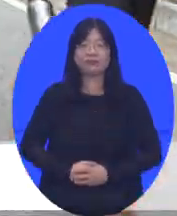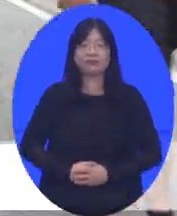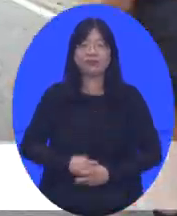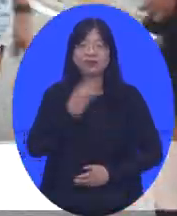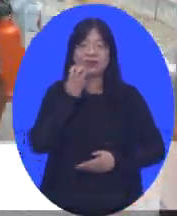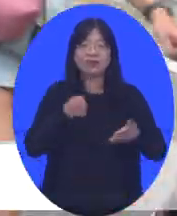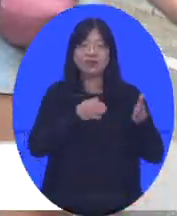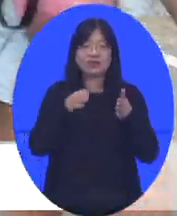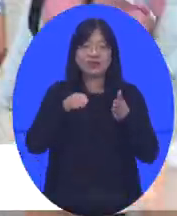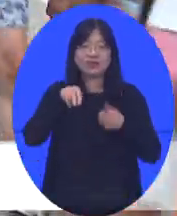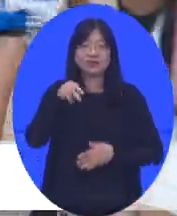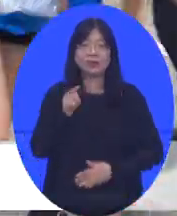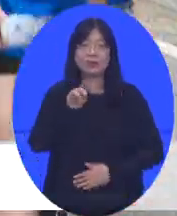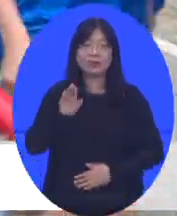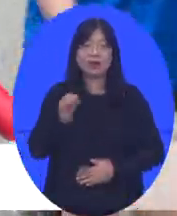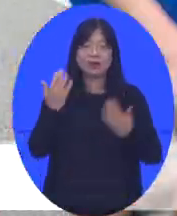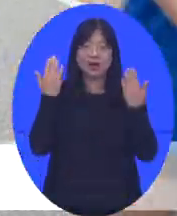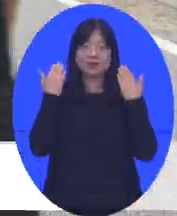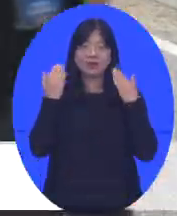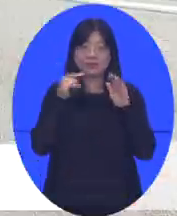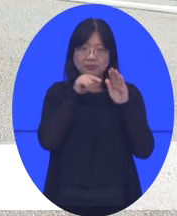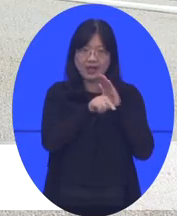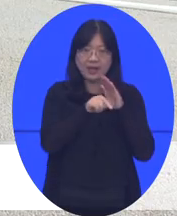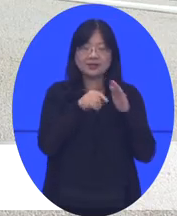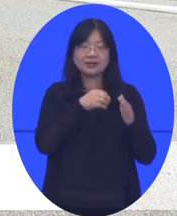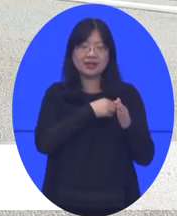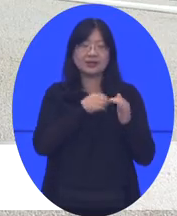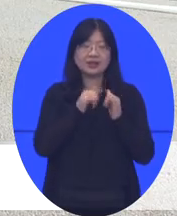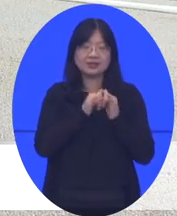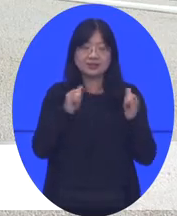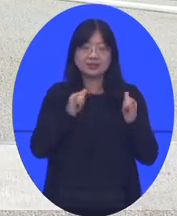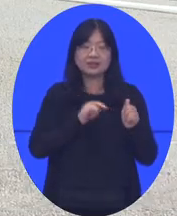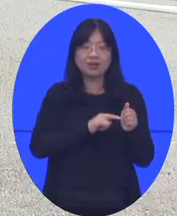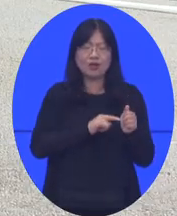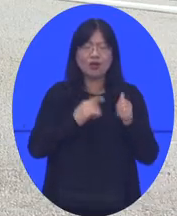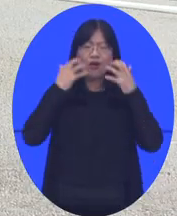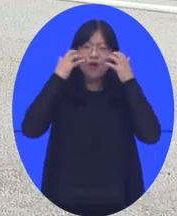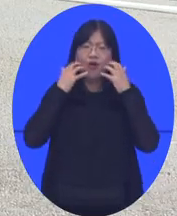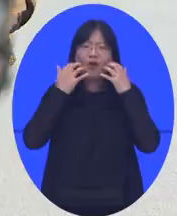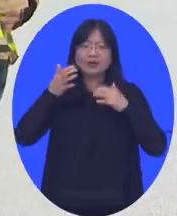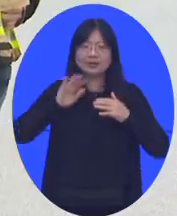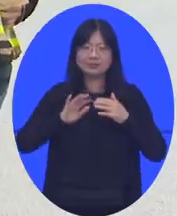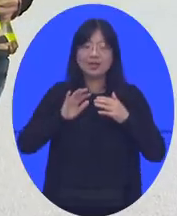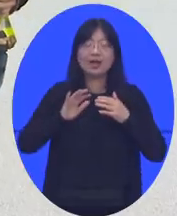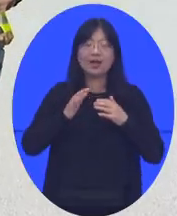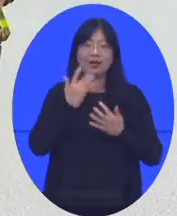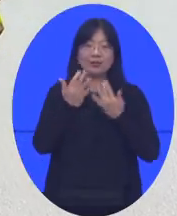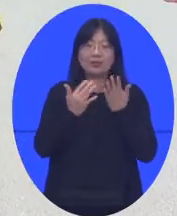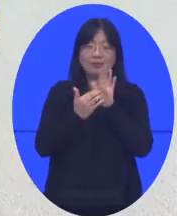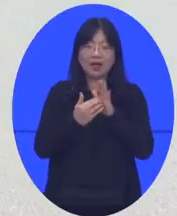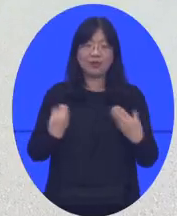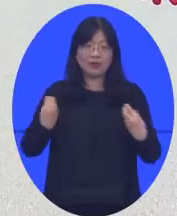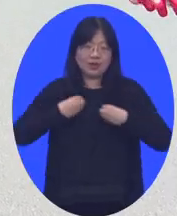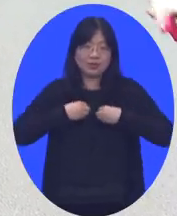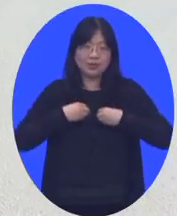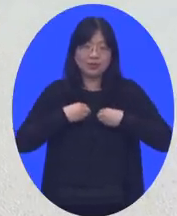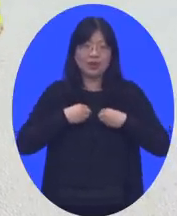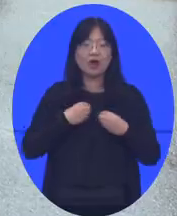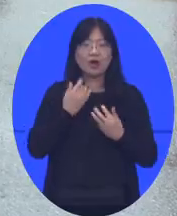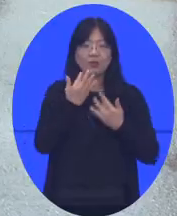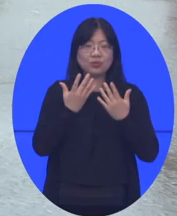경기 소방학교 훈련장을 찾은 잼버리 참가 대원들. 무더운 날씨 속에서도 방화복을 입고 소방호스 다루는 법을